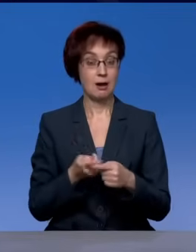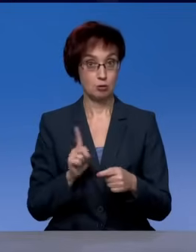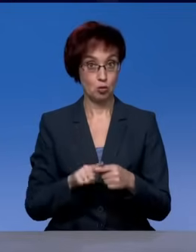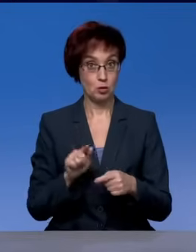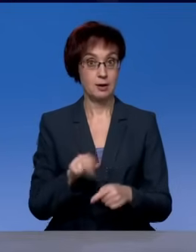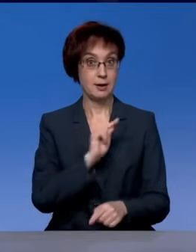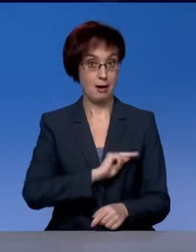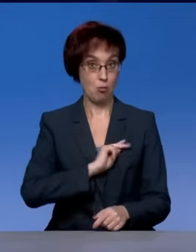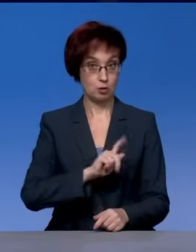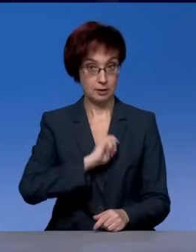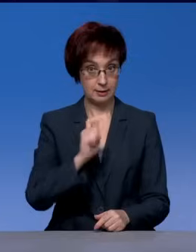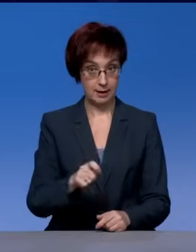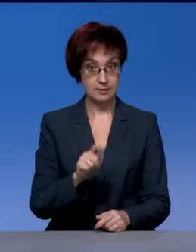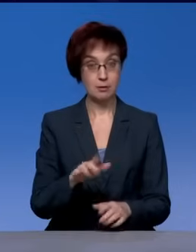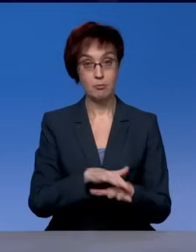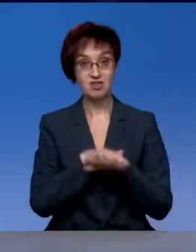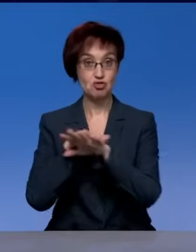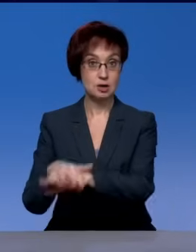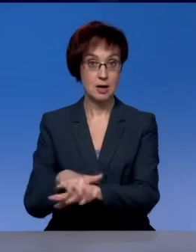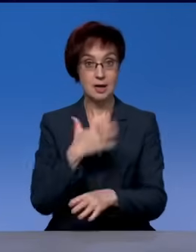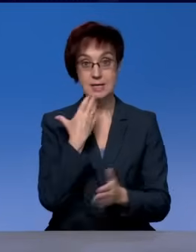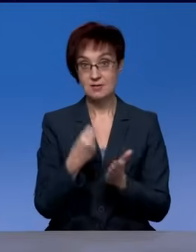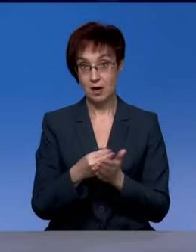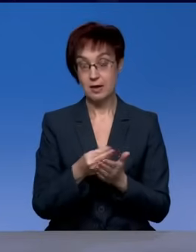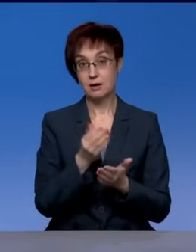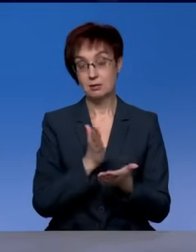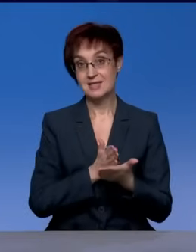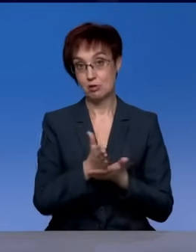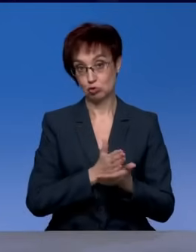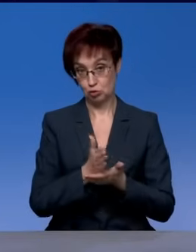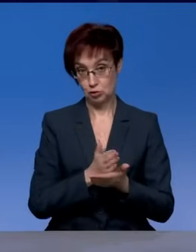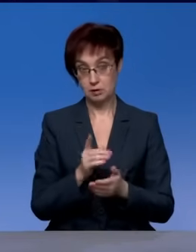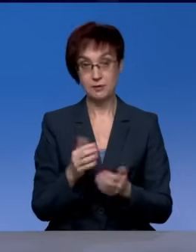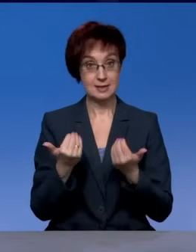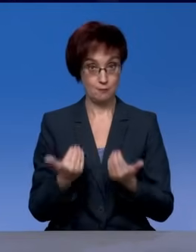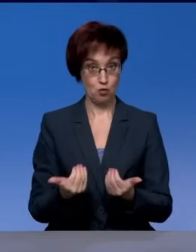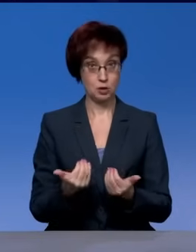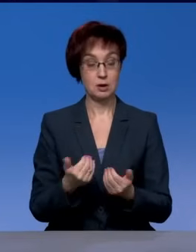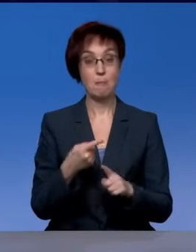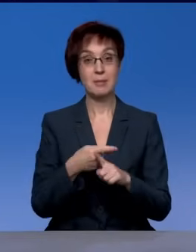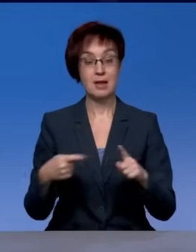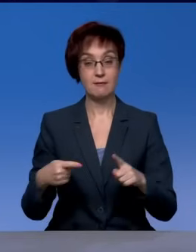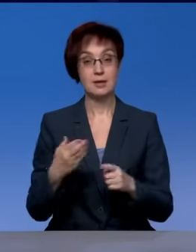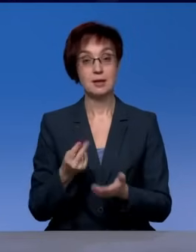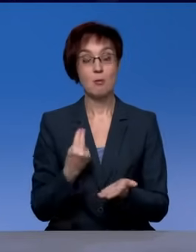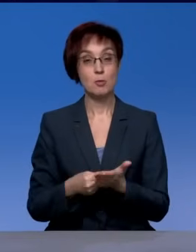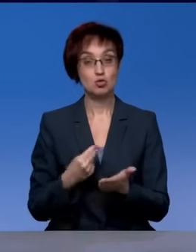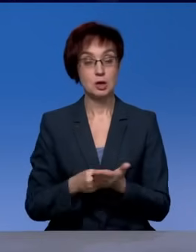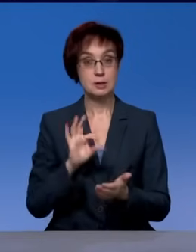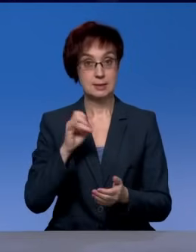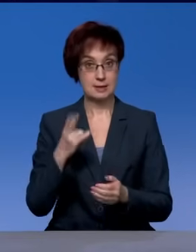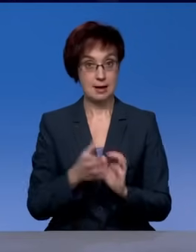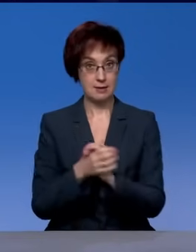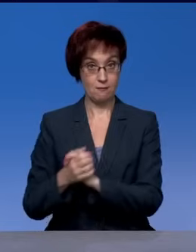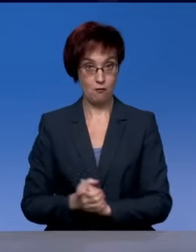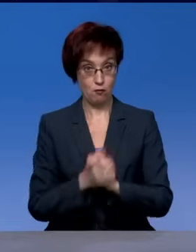работников. Плюс, конечно же, если говорить про сегодня, примерно половина бюджета Социального фонда России формируется за счет